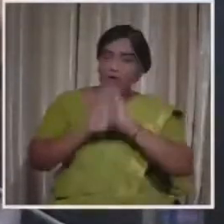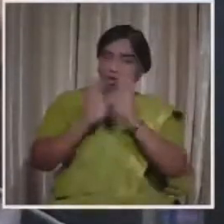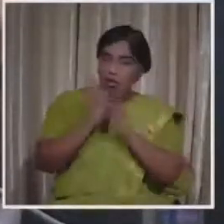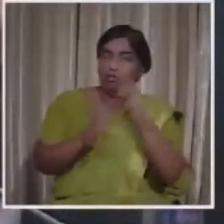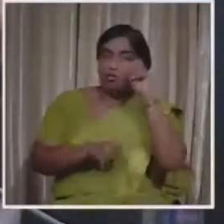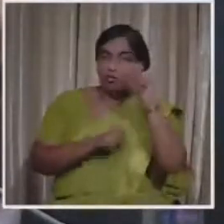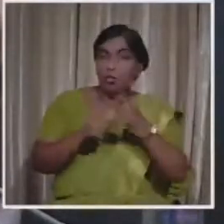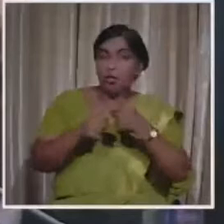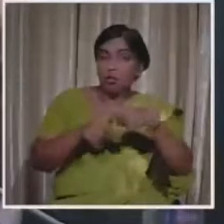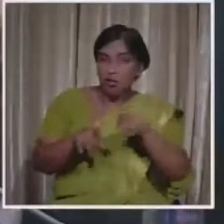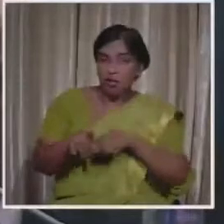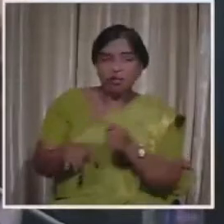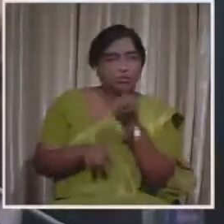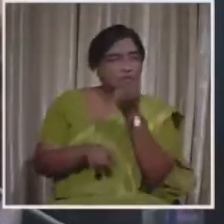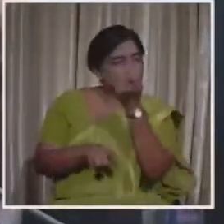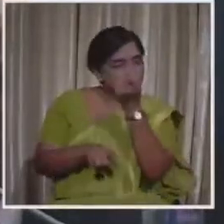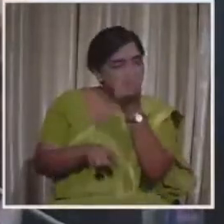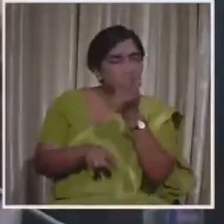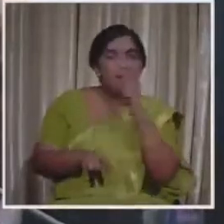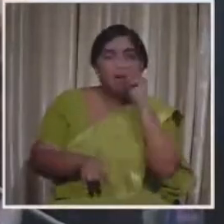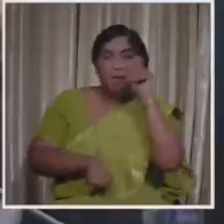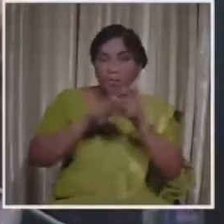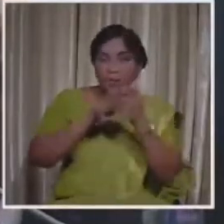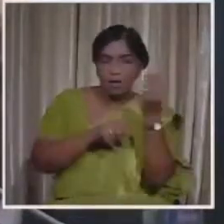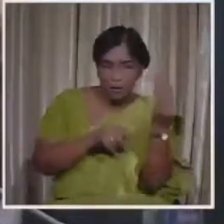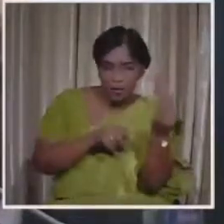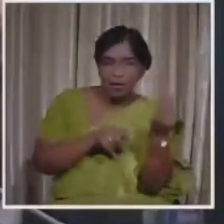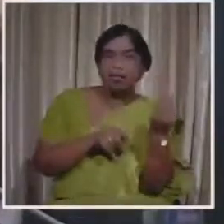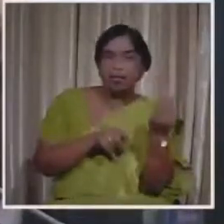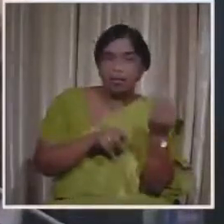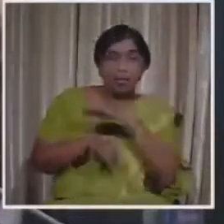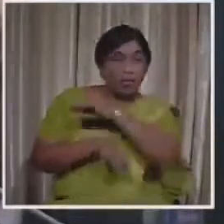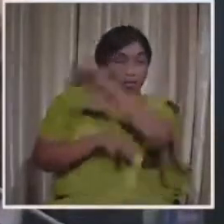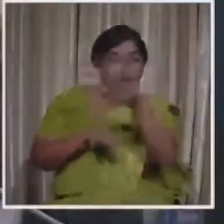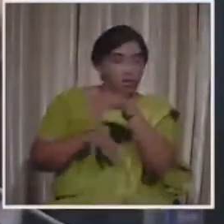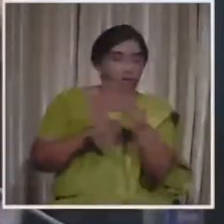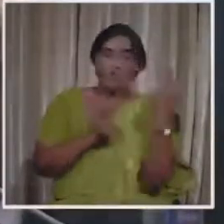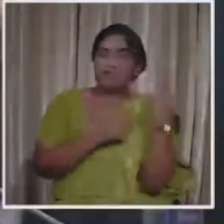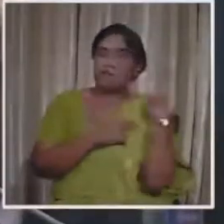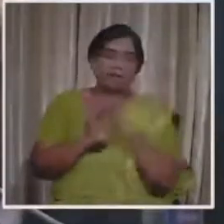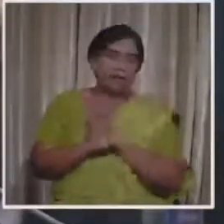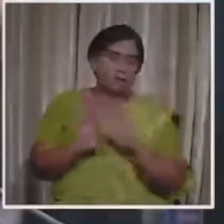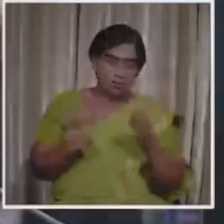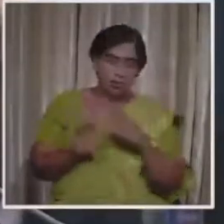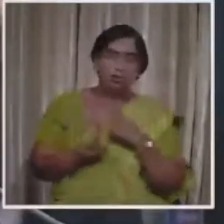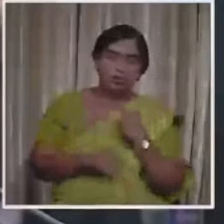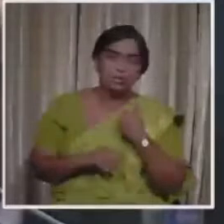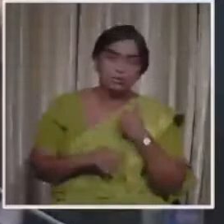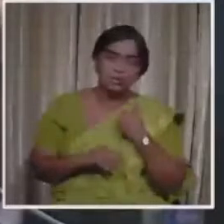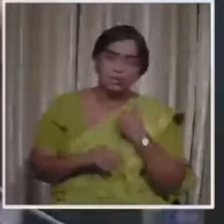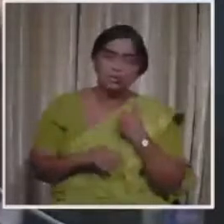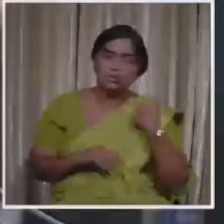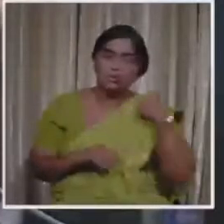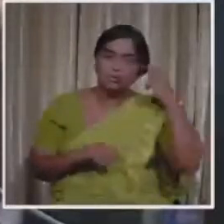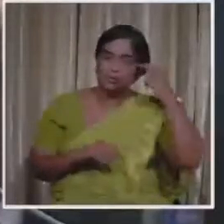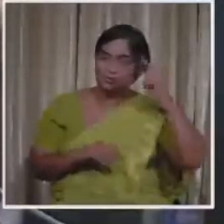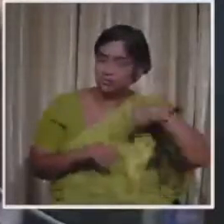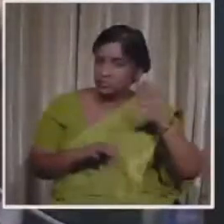मेकड़ वाक्यांड दशम पिरीसा करबु दे समस्या वाक्य तू नत कथा तुमने